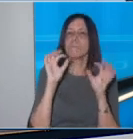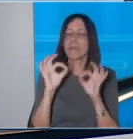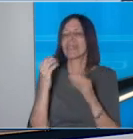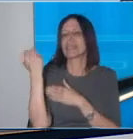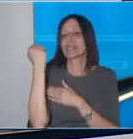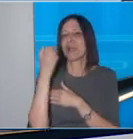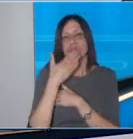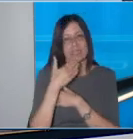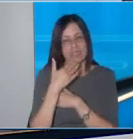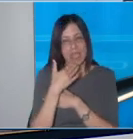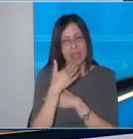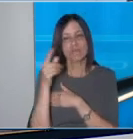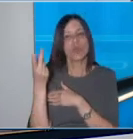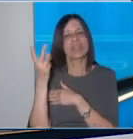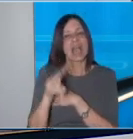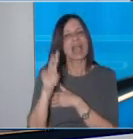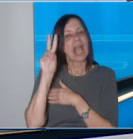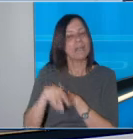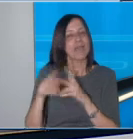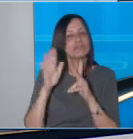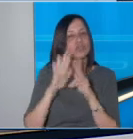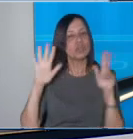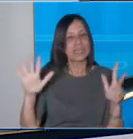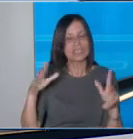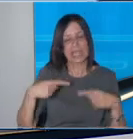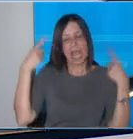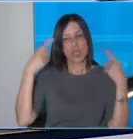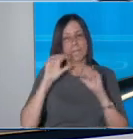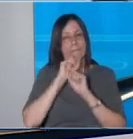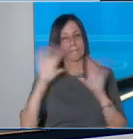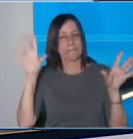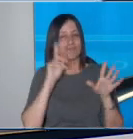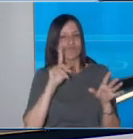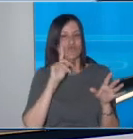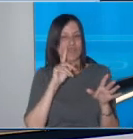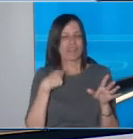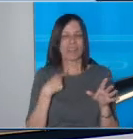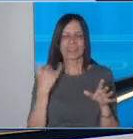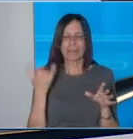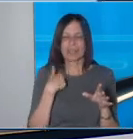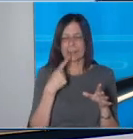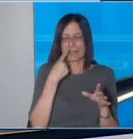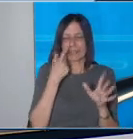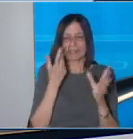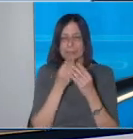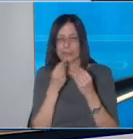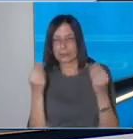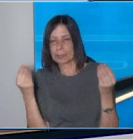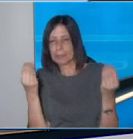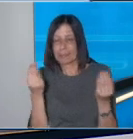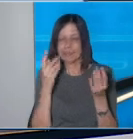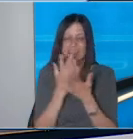הוא באמת גיבור ישראל, והוא נהרג ב-2018, היום חושפו את שמו. ולי זה תמיד מריח איזשהו ריח כזה